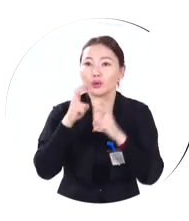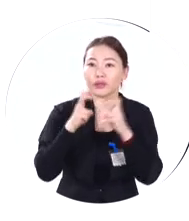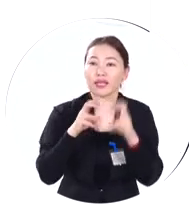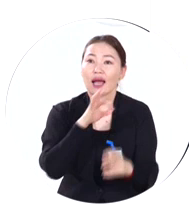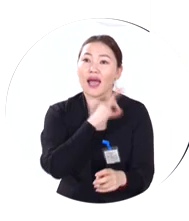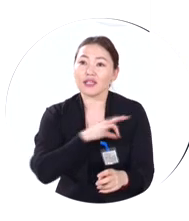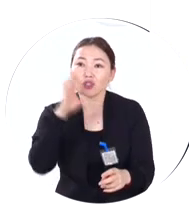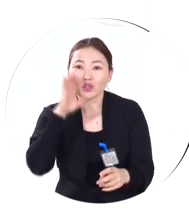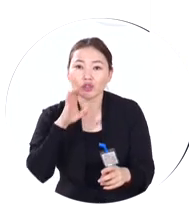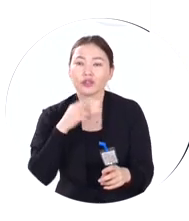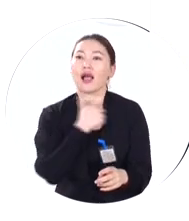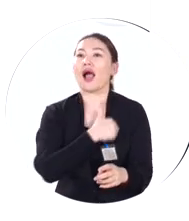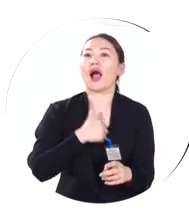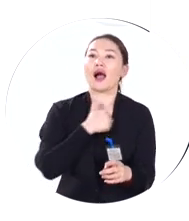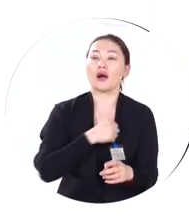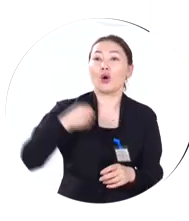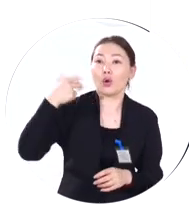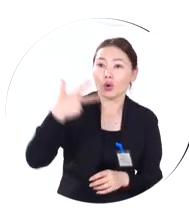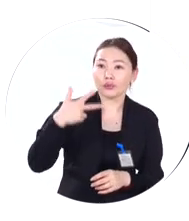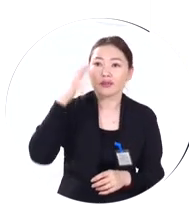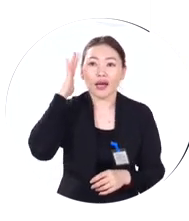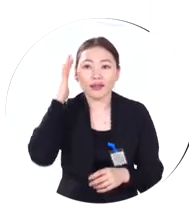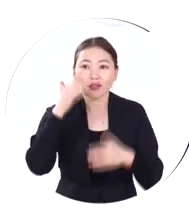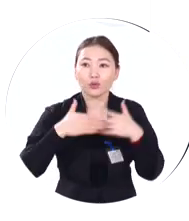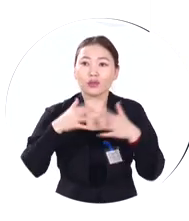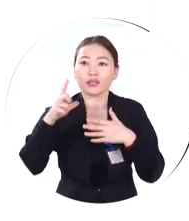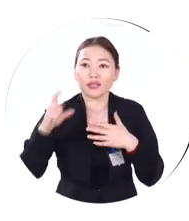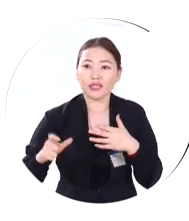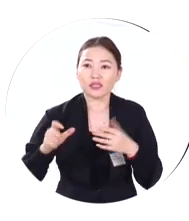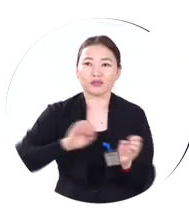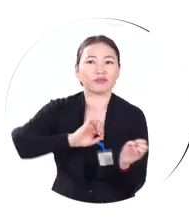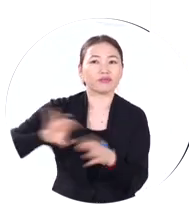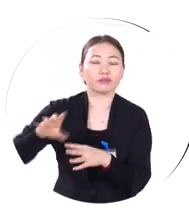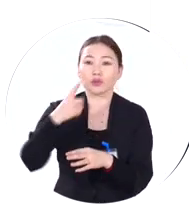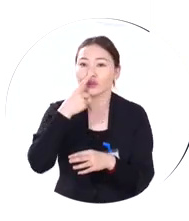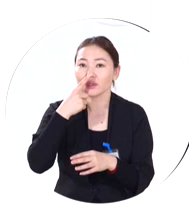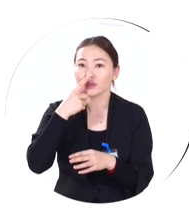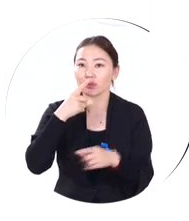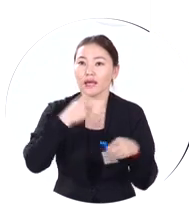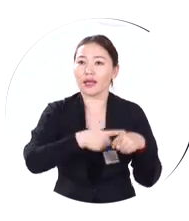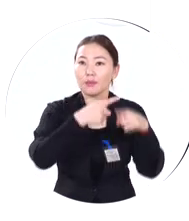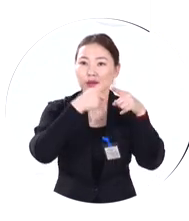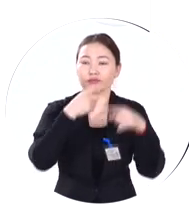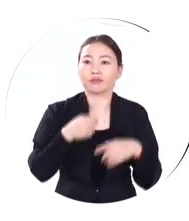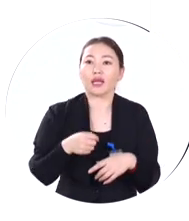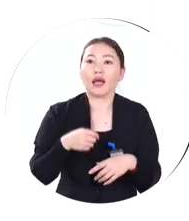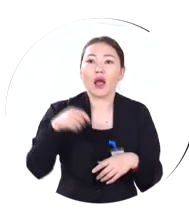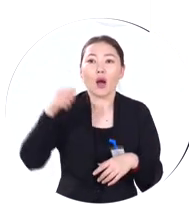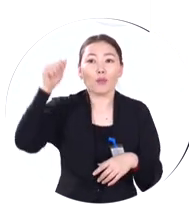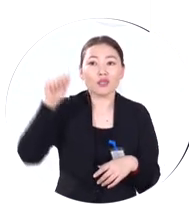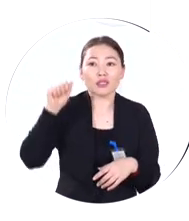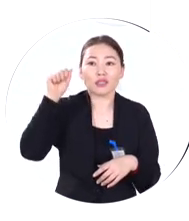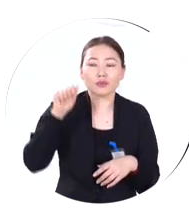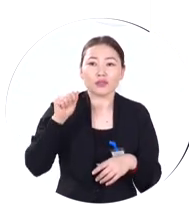хятад худалдаачдыг өргөтгөх. 4-р бослох тэмцэл үер усны гамшигаас шалтгаалan газаргүй болсон тариачдад газар